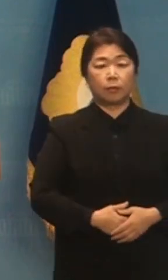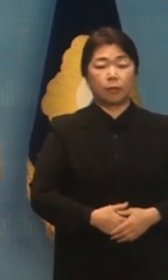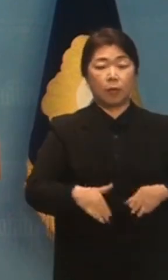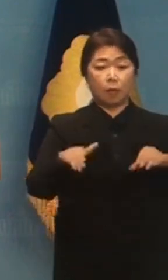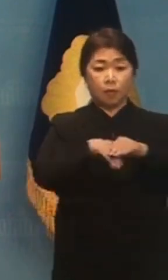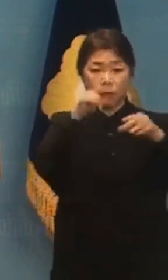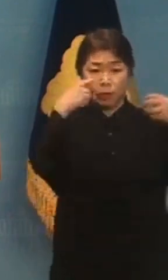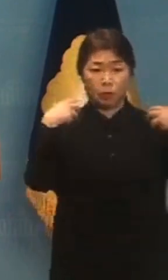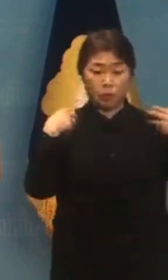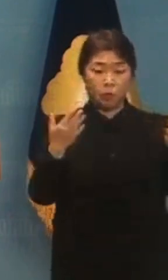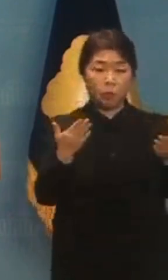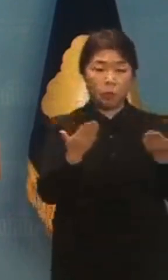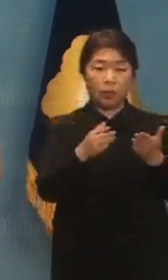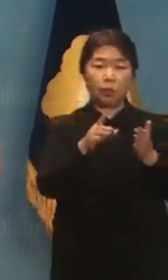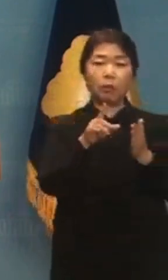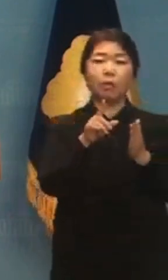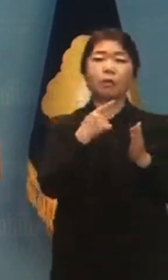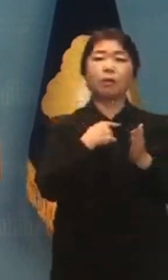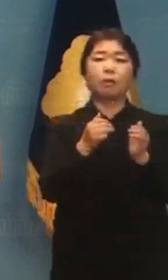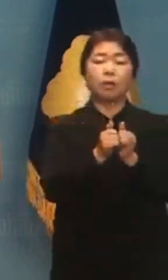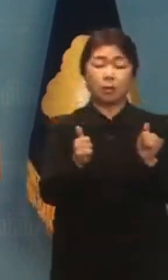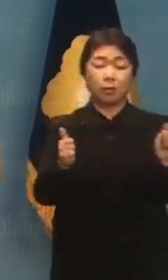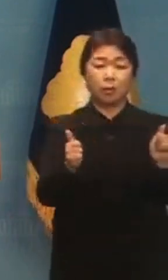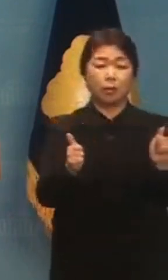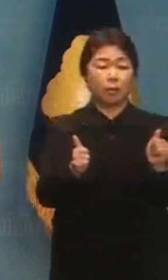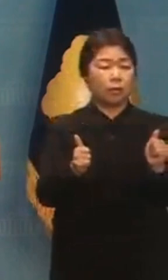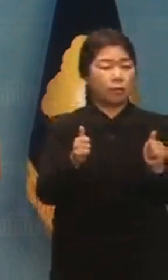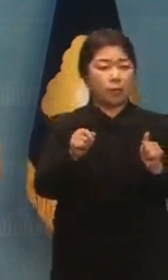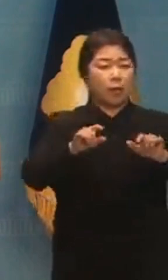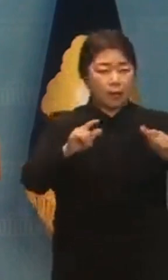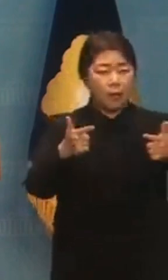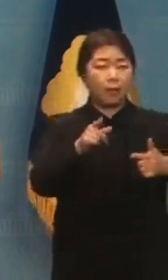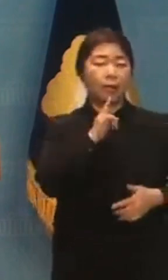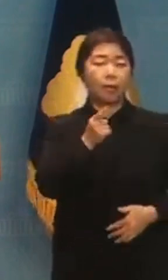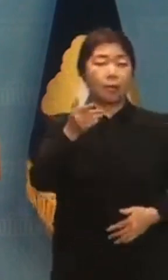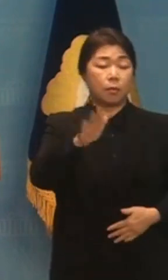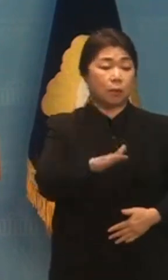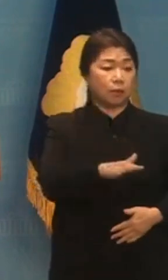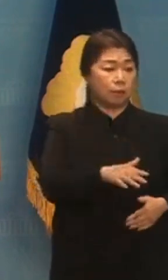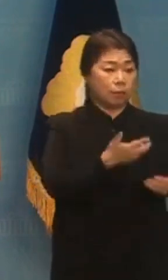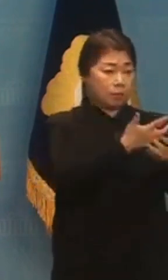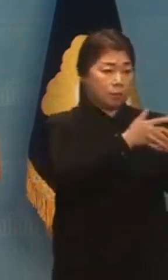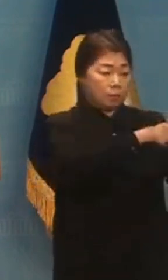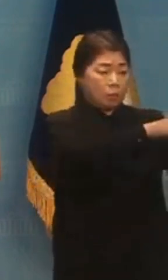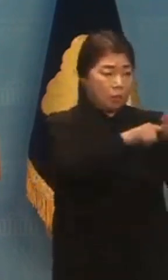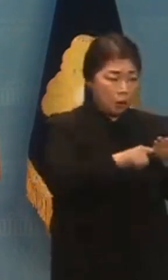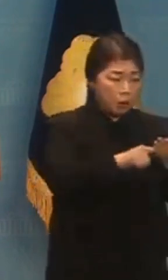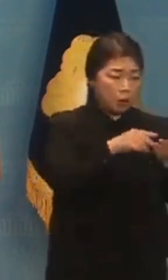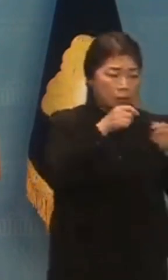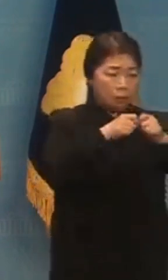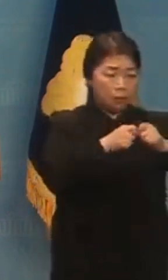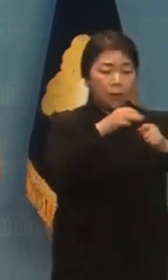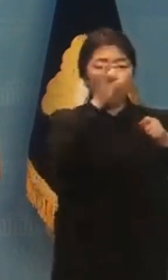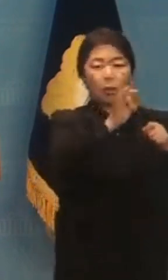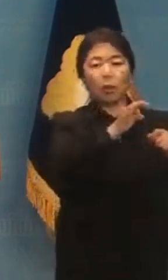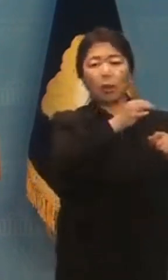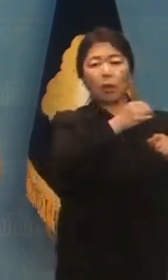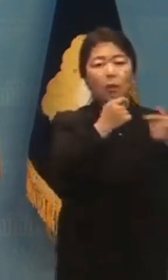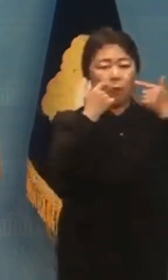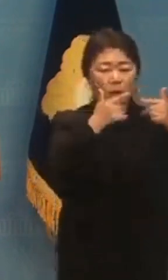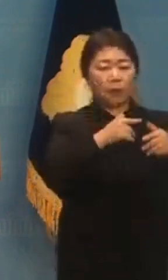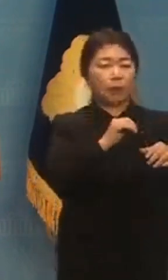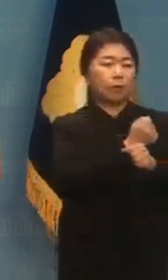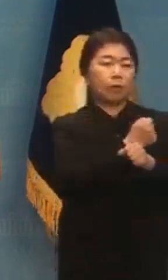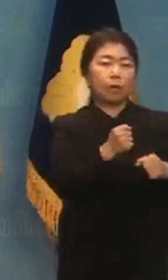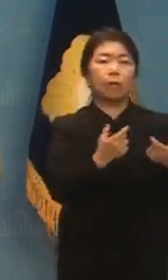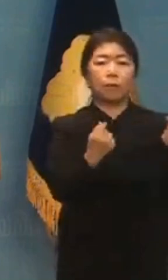있지만 증거와 정황은 통계 조작의 사실을 증명하고 있습니다. 게다가 검찰은